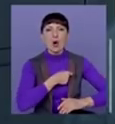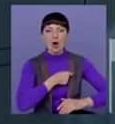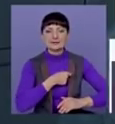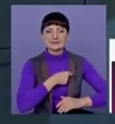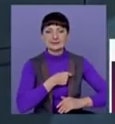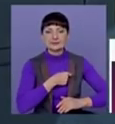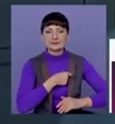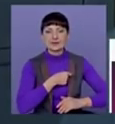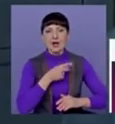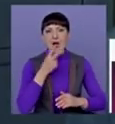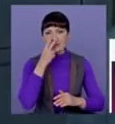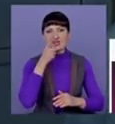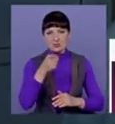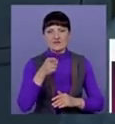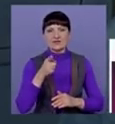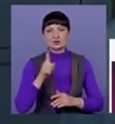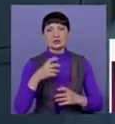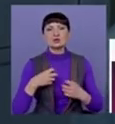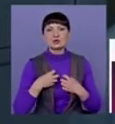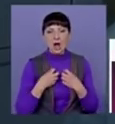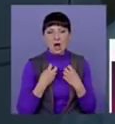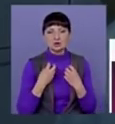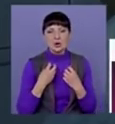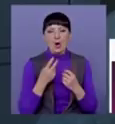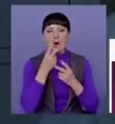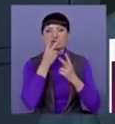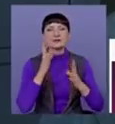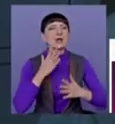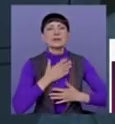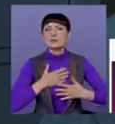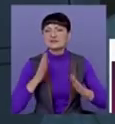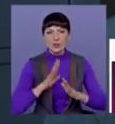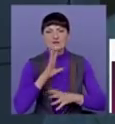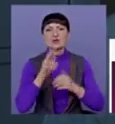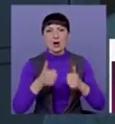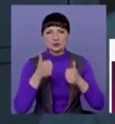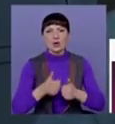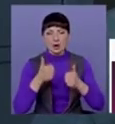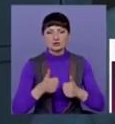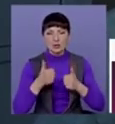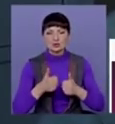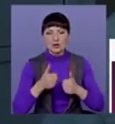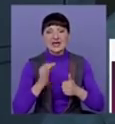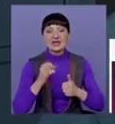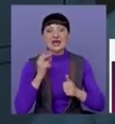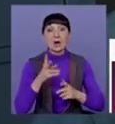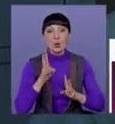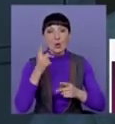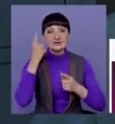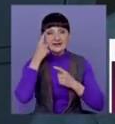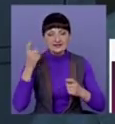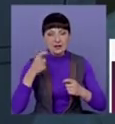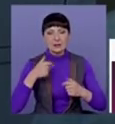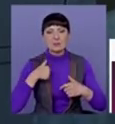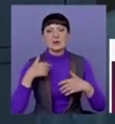По нему было видно, что ему страшно, но он выбежал и сказал: не беспокойтесь, все хорошо, все хорошо. И как только это он сказал, мы